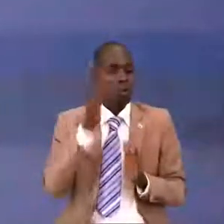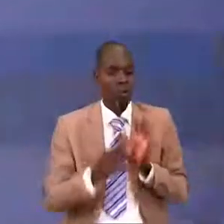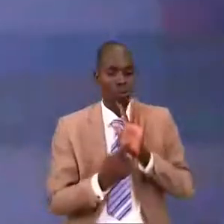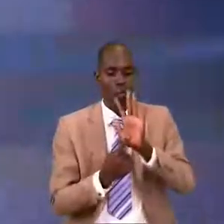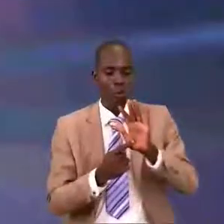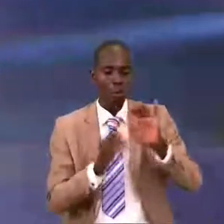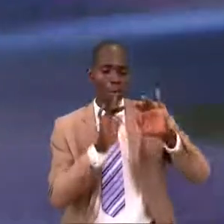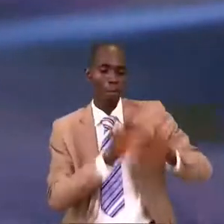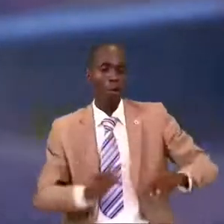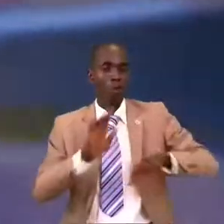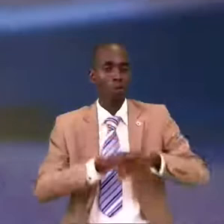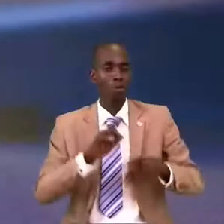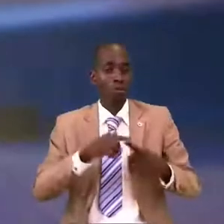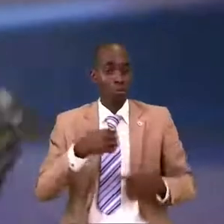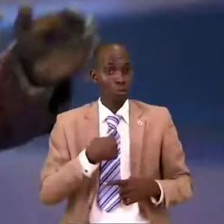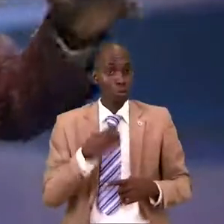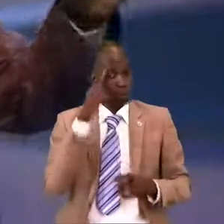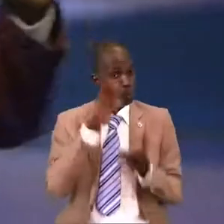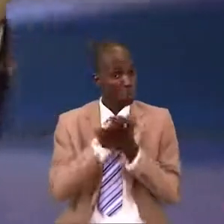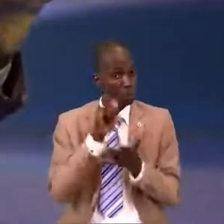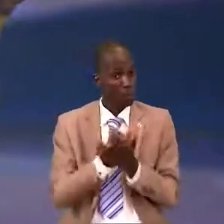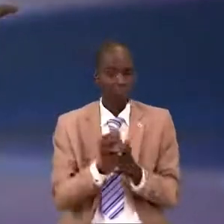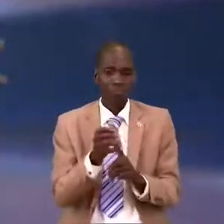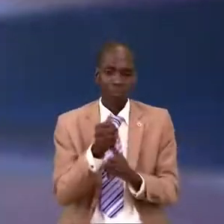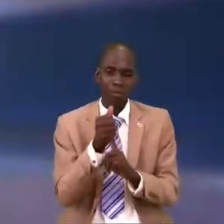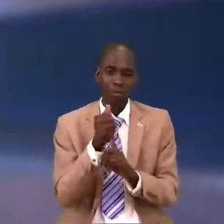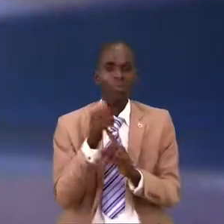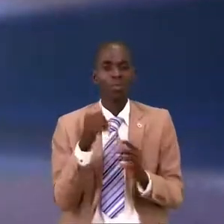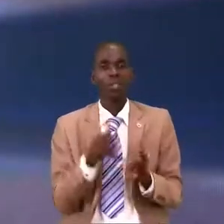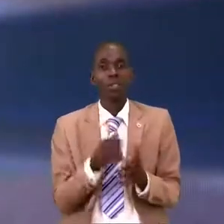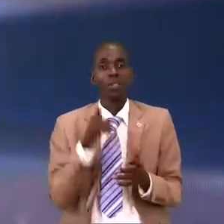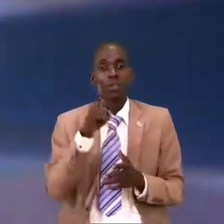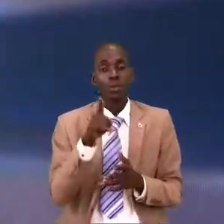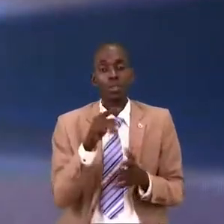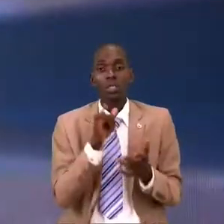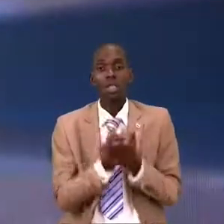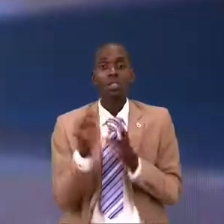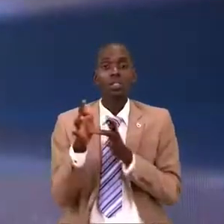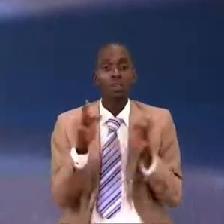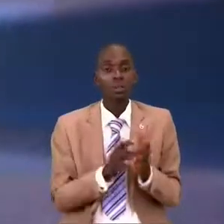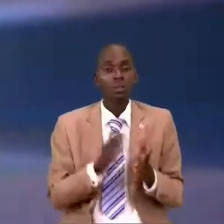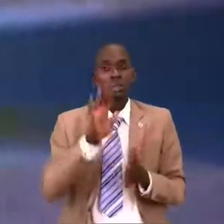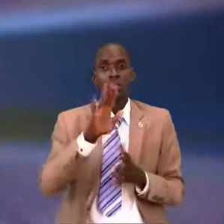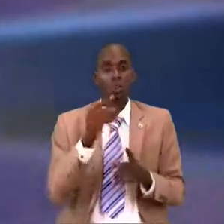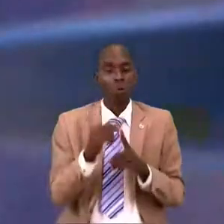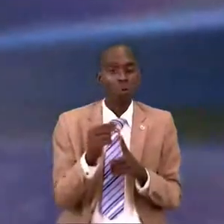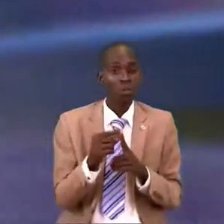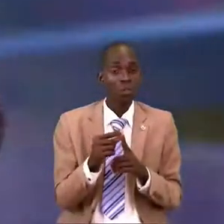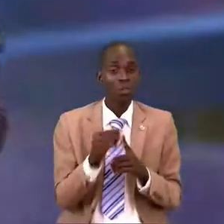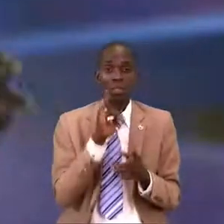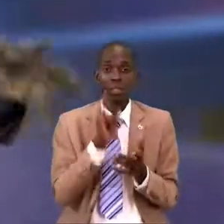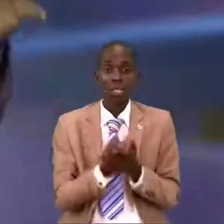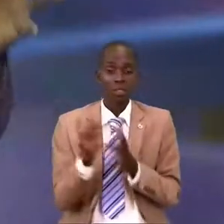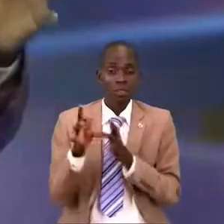la proclamation, ta profession, que Jésus ne va pas me rejeter. Retiens ça fermement.